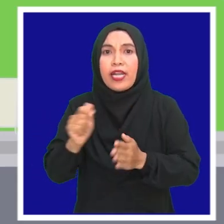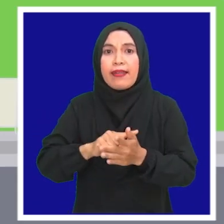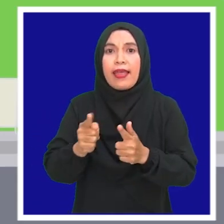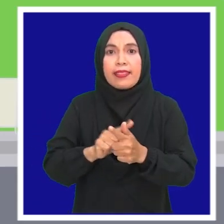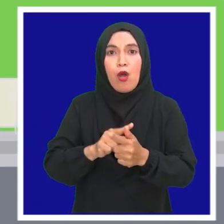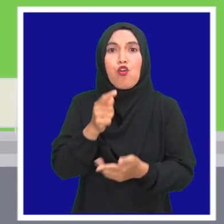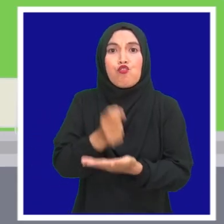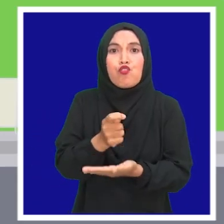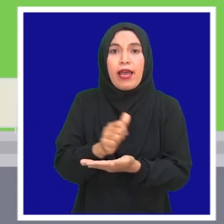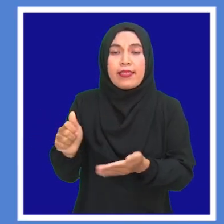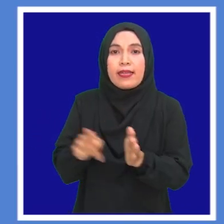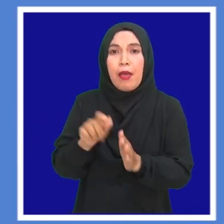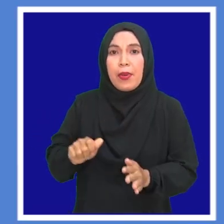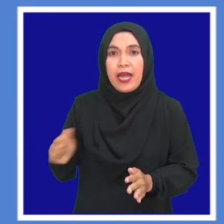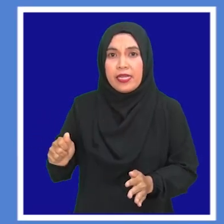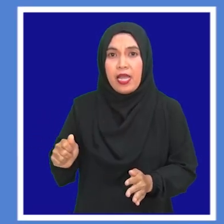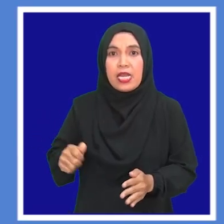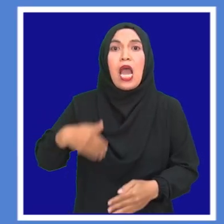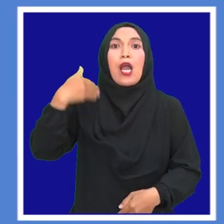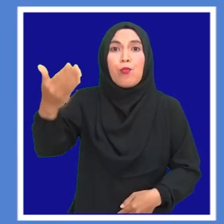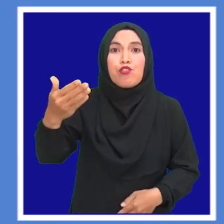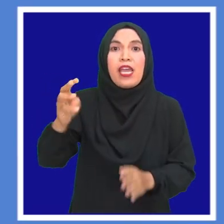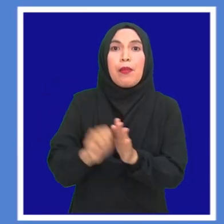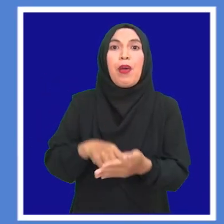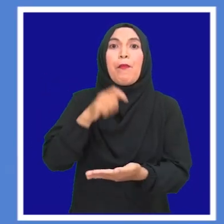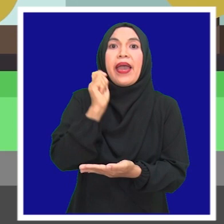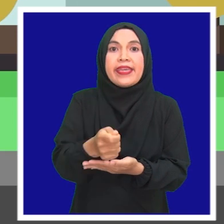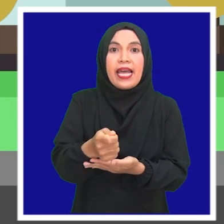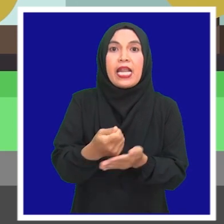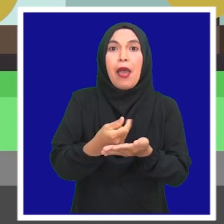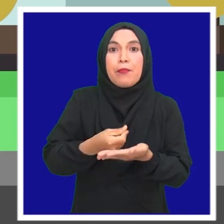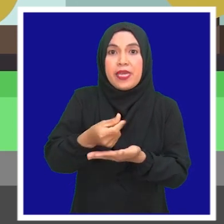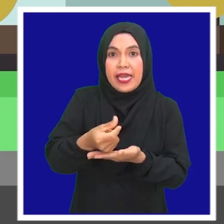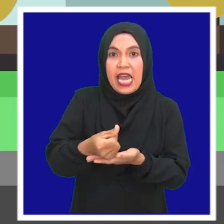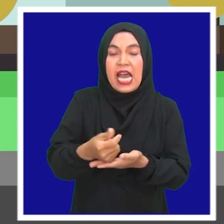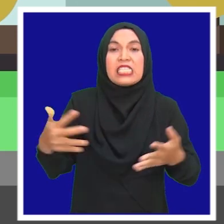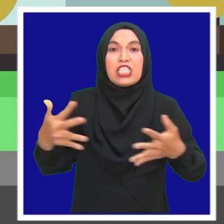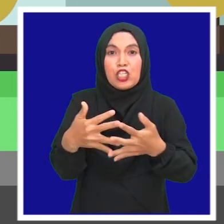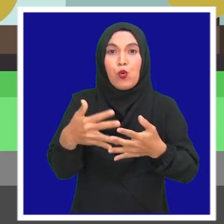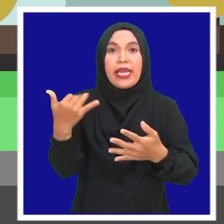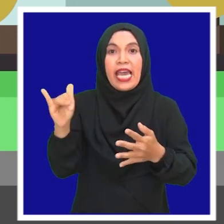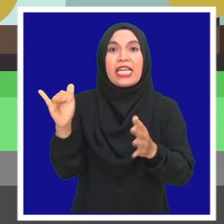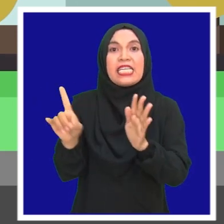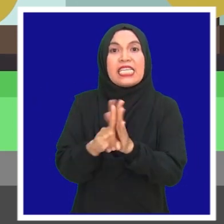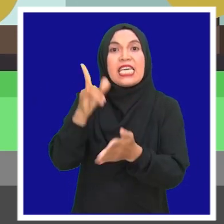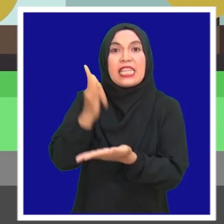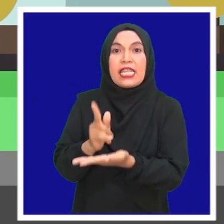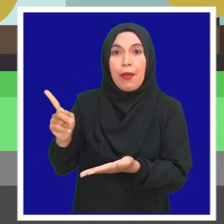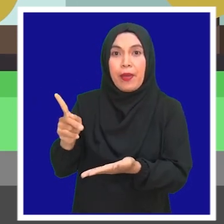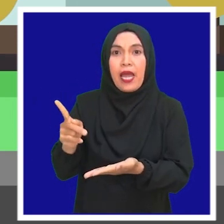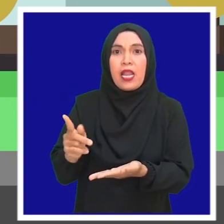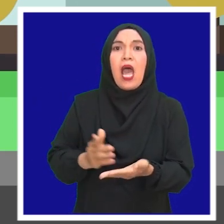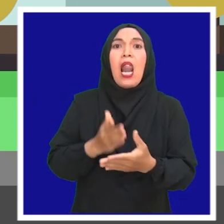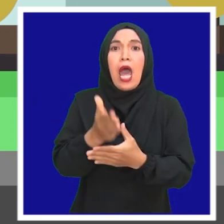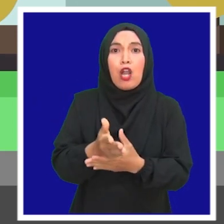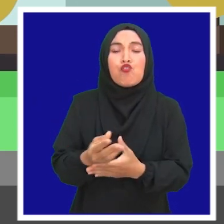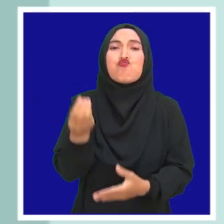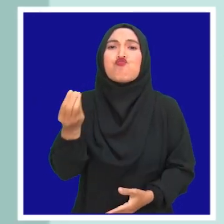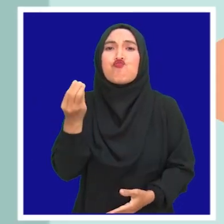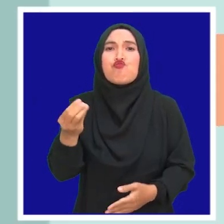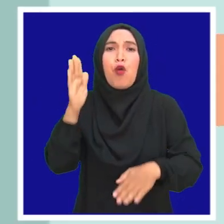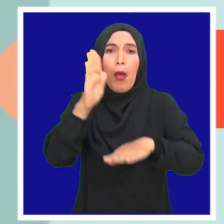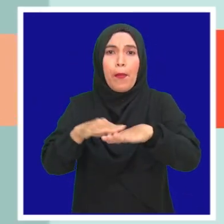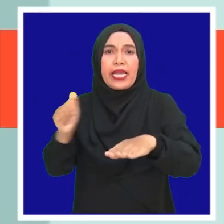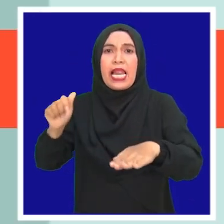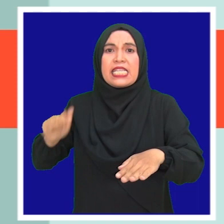Salajengna anjen mayar biaya perkara sakumaha anu ditetapkeun. Saatos eta, anjen ngantosan panggilan sidang anu bakal didugikeun